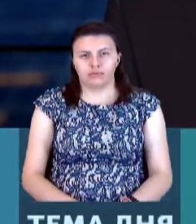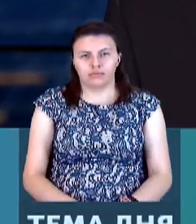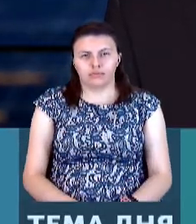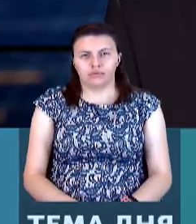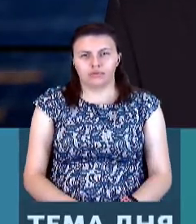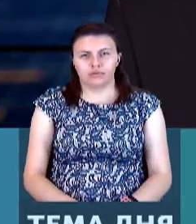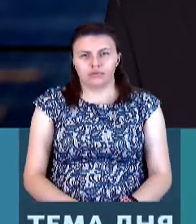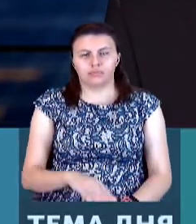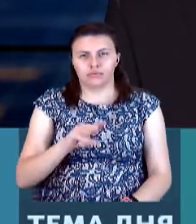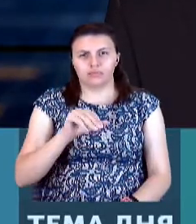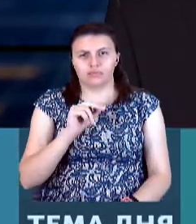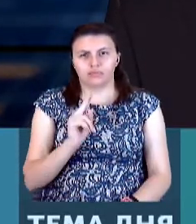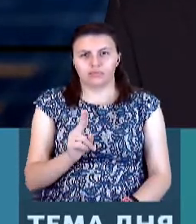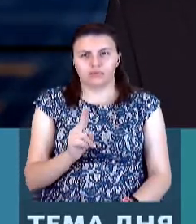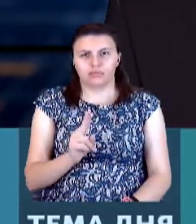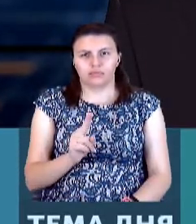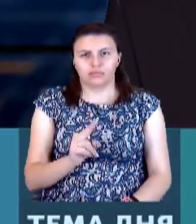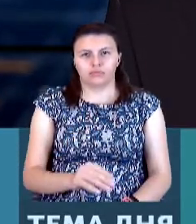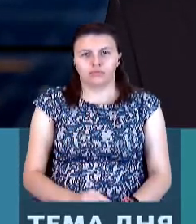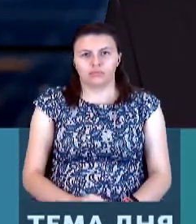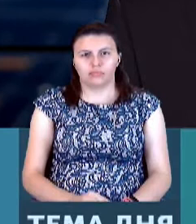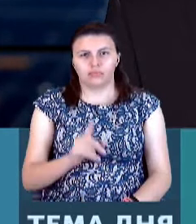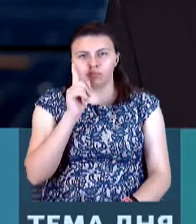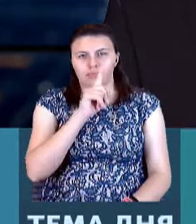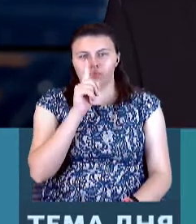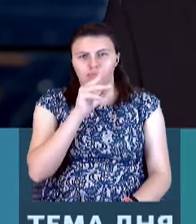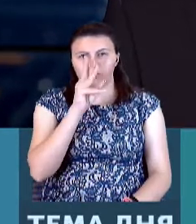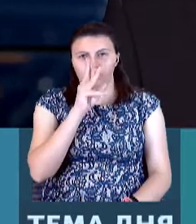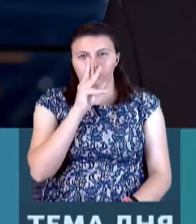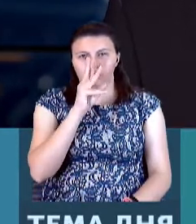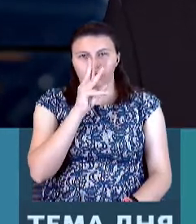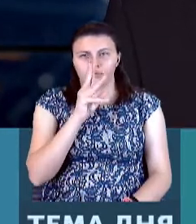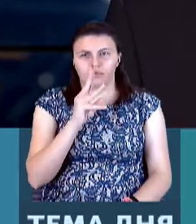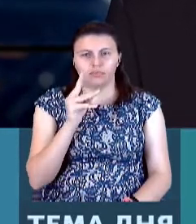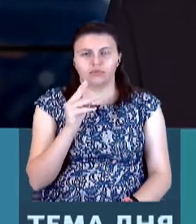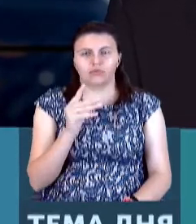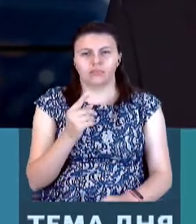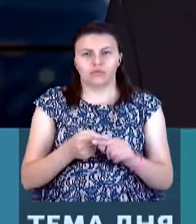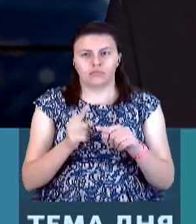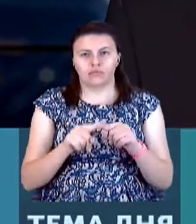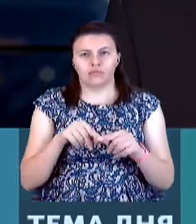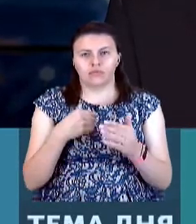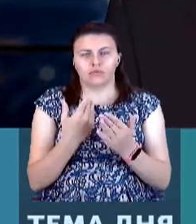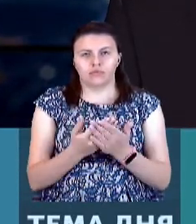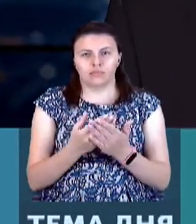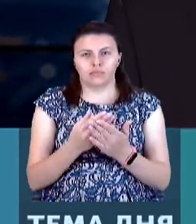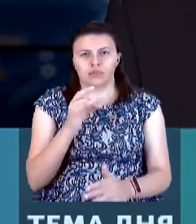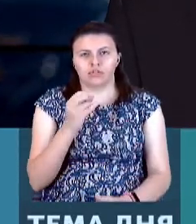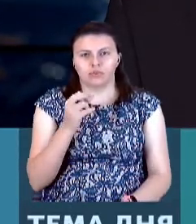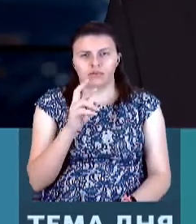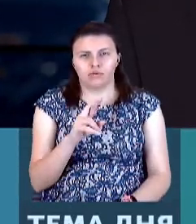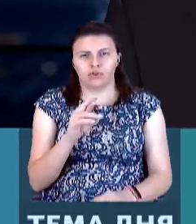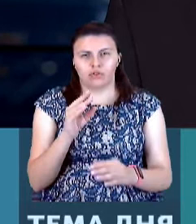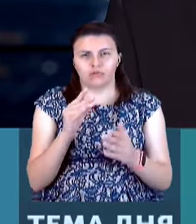Так. Дивіться, мінімальна заробітна плата – це база для розрахування податків. Перший податок – це